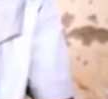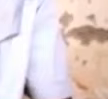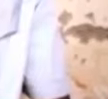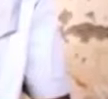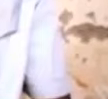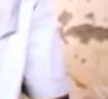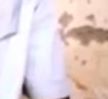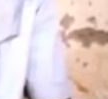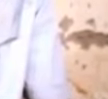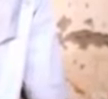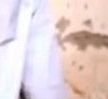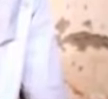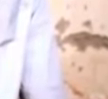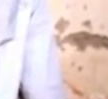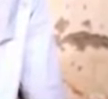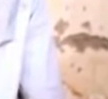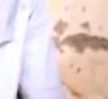masaka.